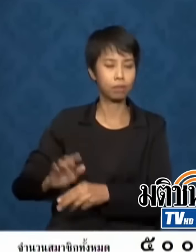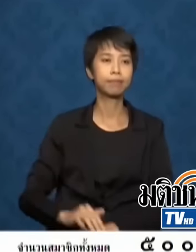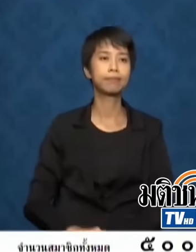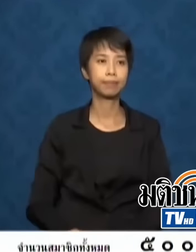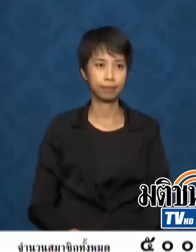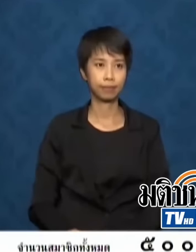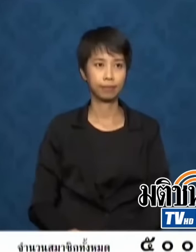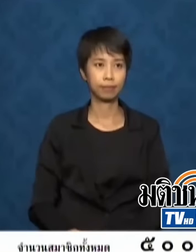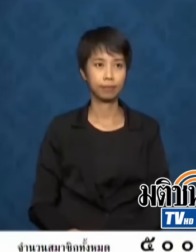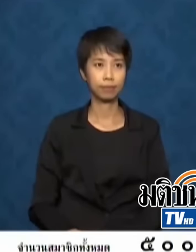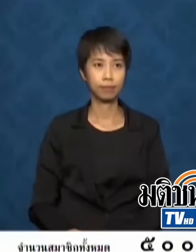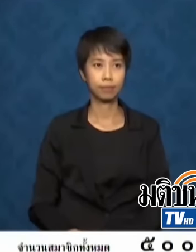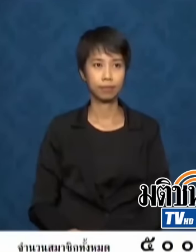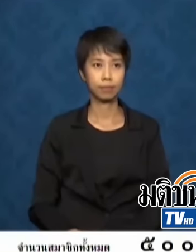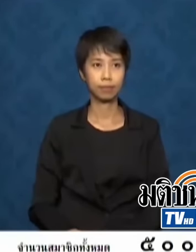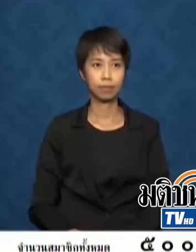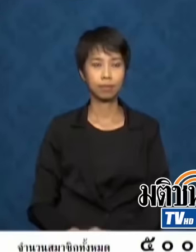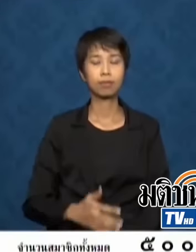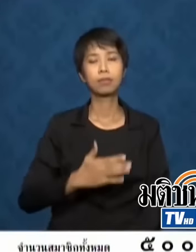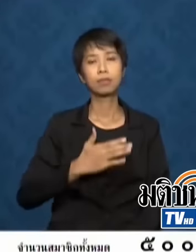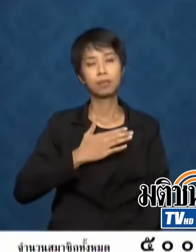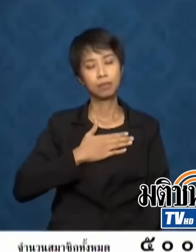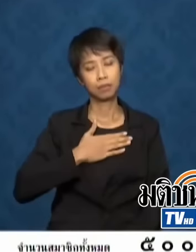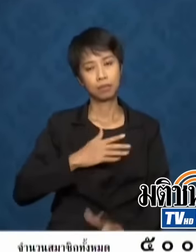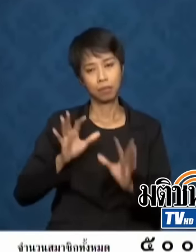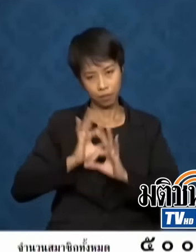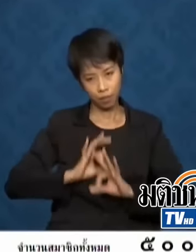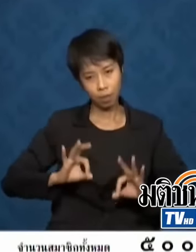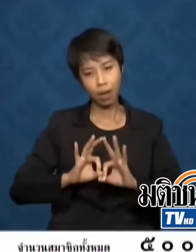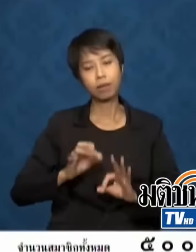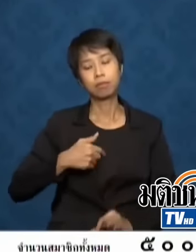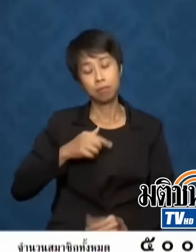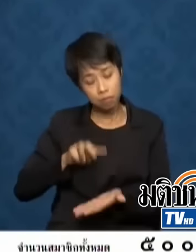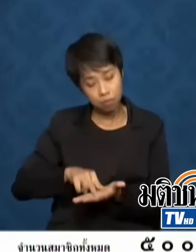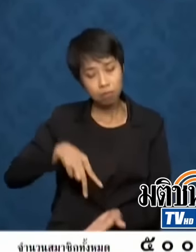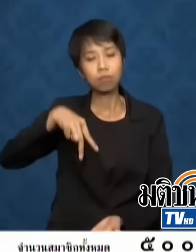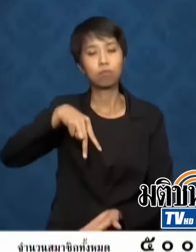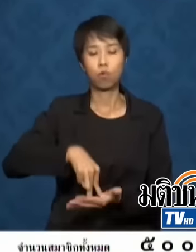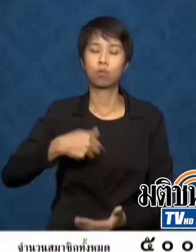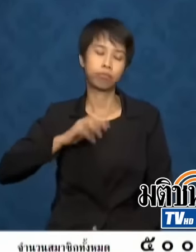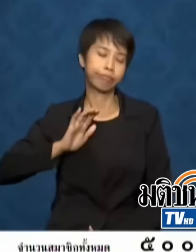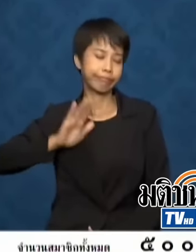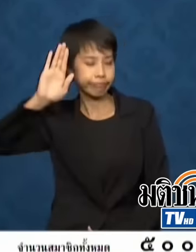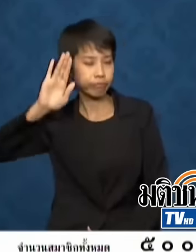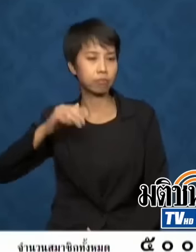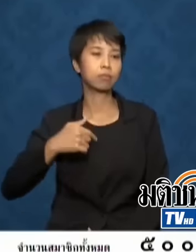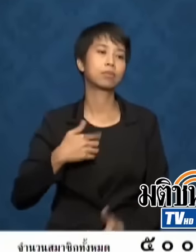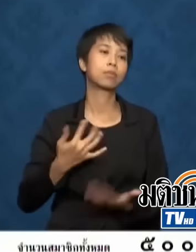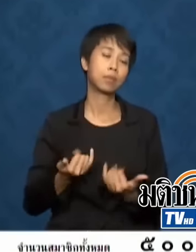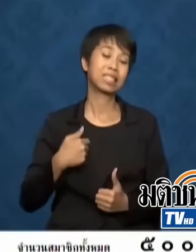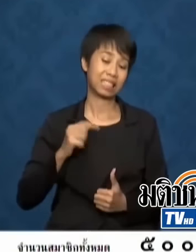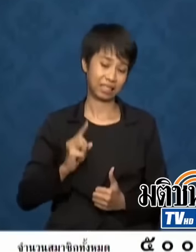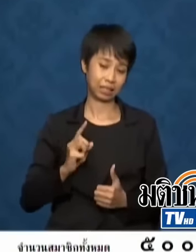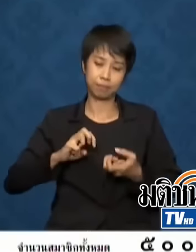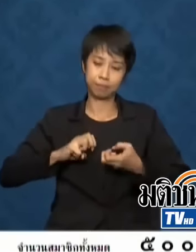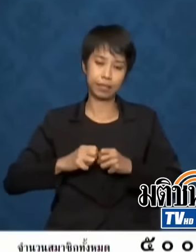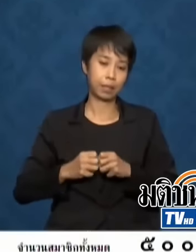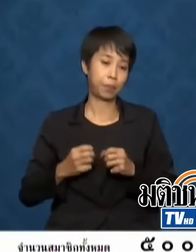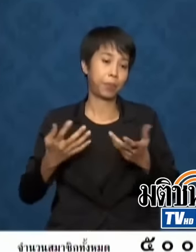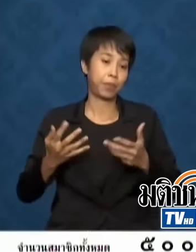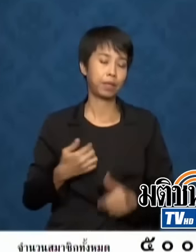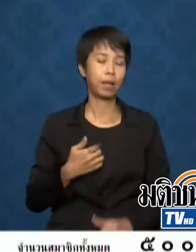ครับผมจำเป็นเหลือเกินที่จะต้องลุกขึ้นมาผมไม่ได้ขัดข้องเลยครับถ้าการวินิจ